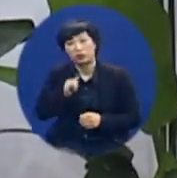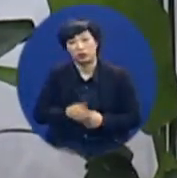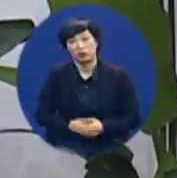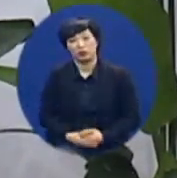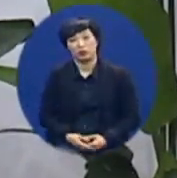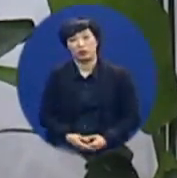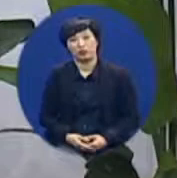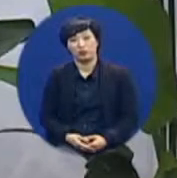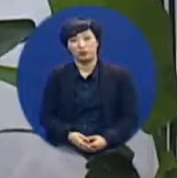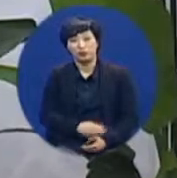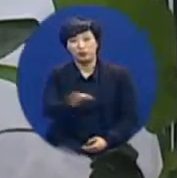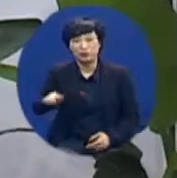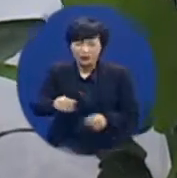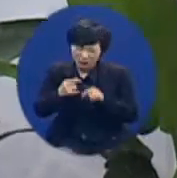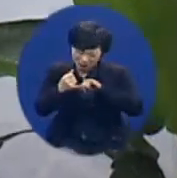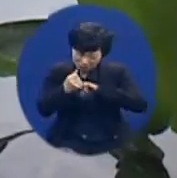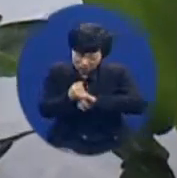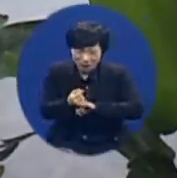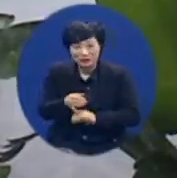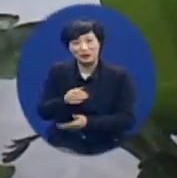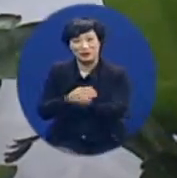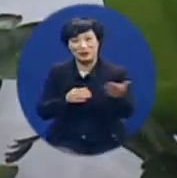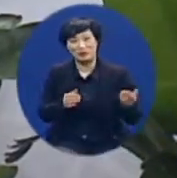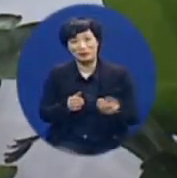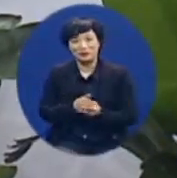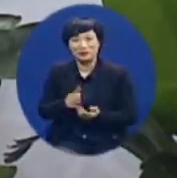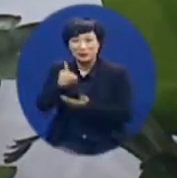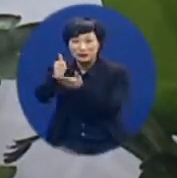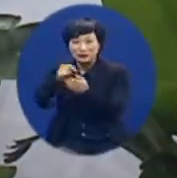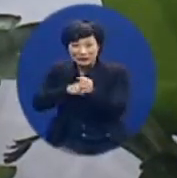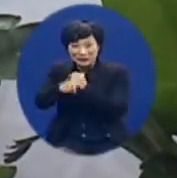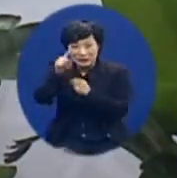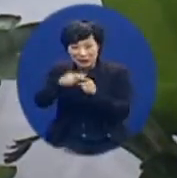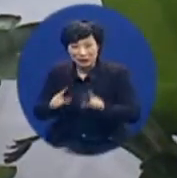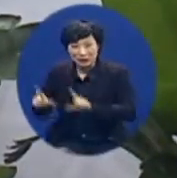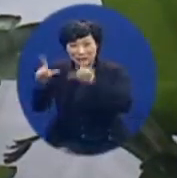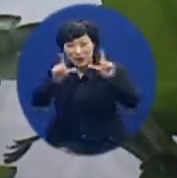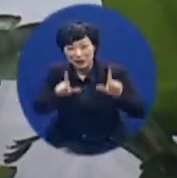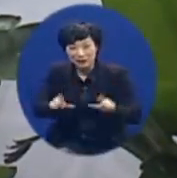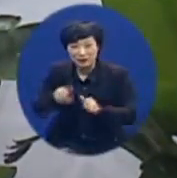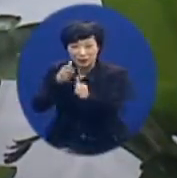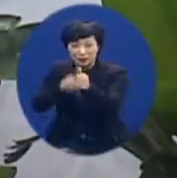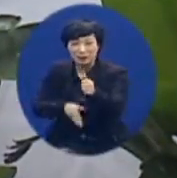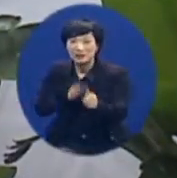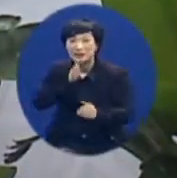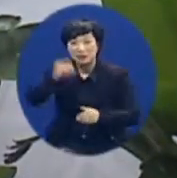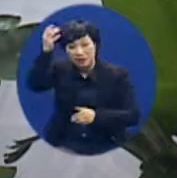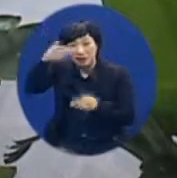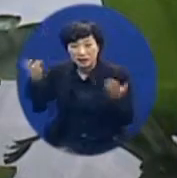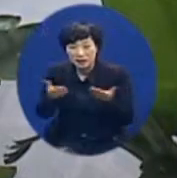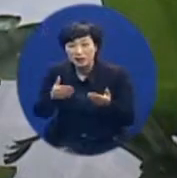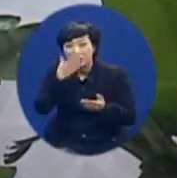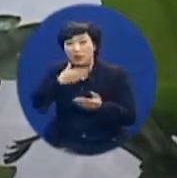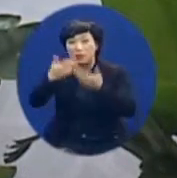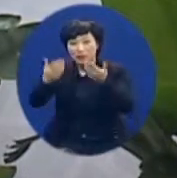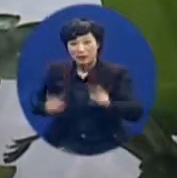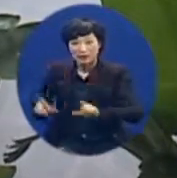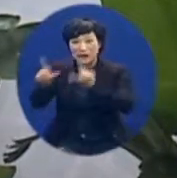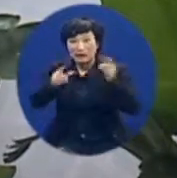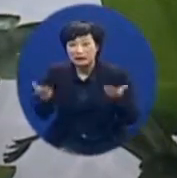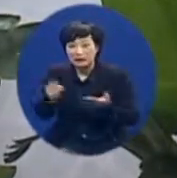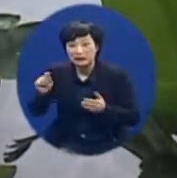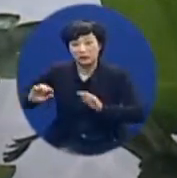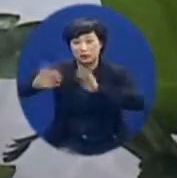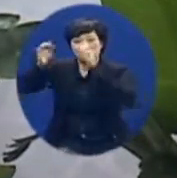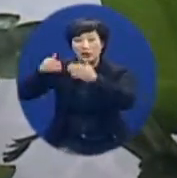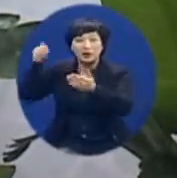때문에 우린 무슨 일이 있어도 주님 뜻대로 살며 아멘 신령한 일에 복되게 사는 일 아멘